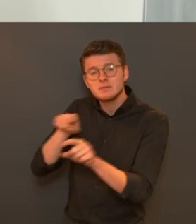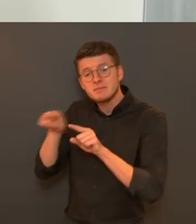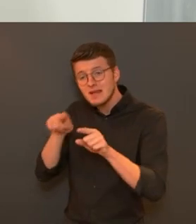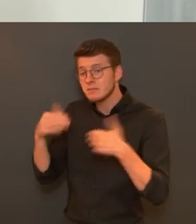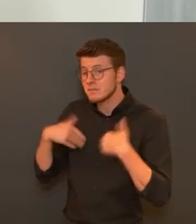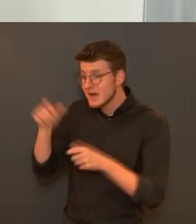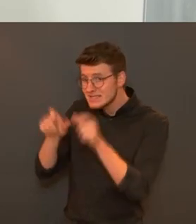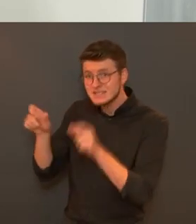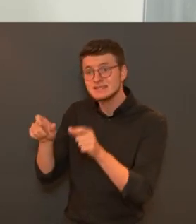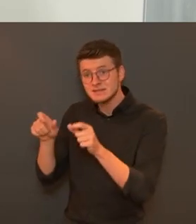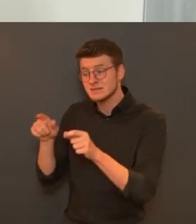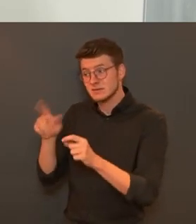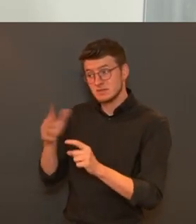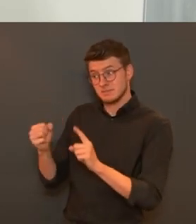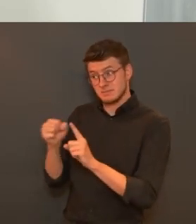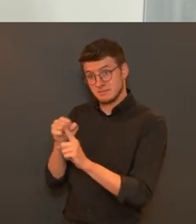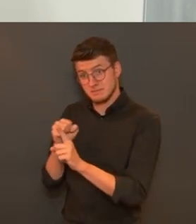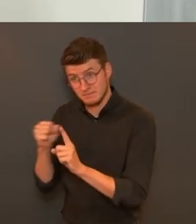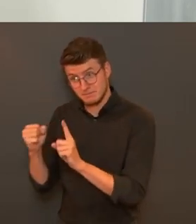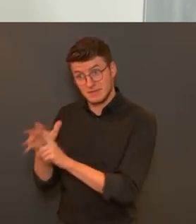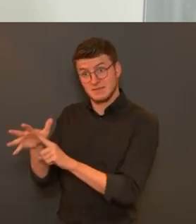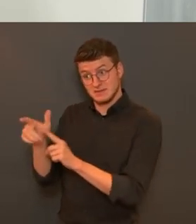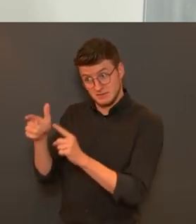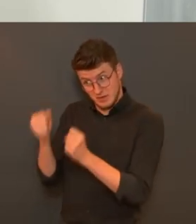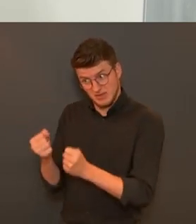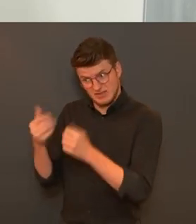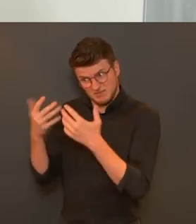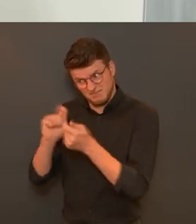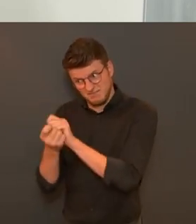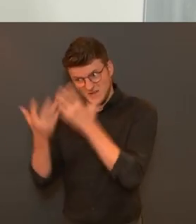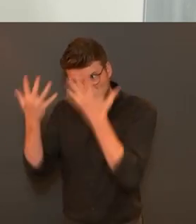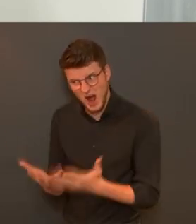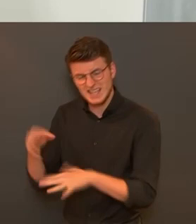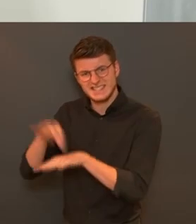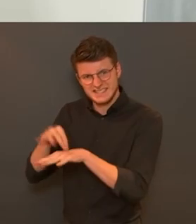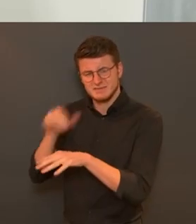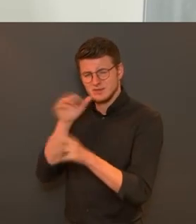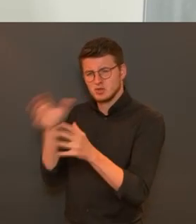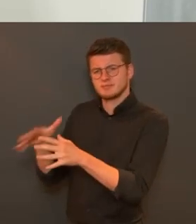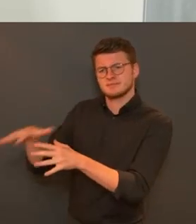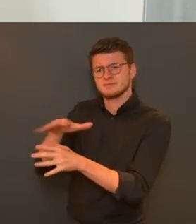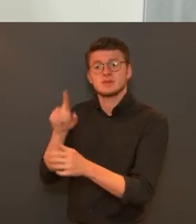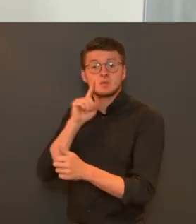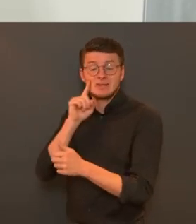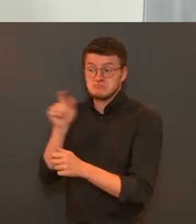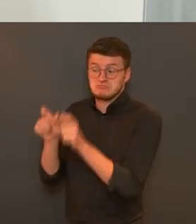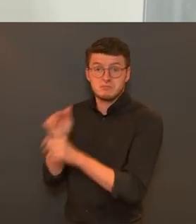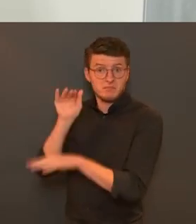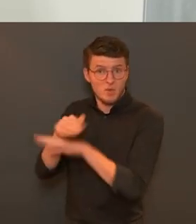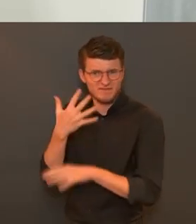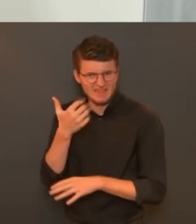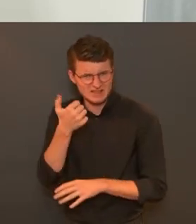qui risquent de développer une infection grave. Et il s'agit alors de personnes âgées de plus de 65